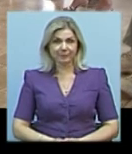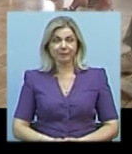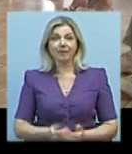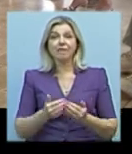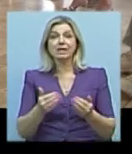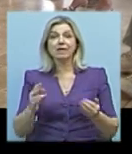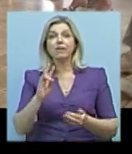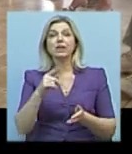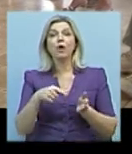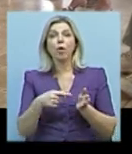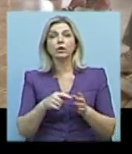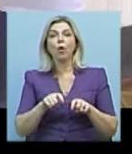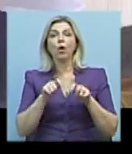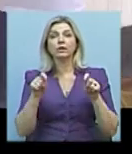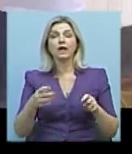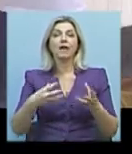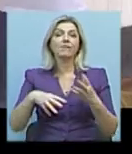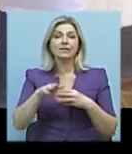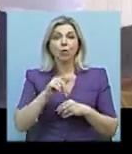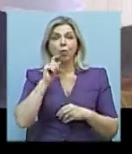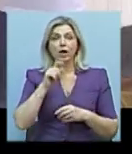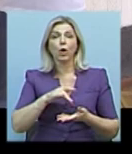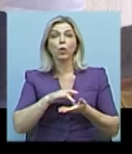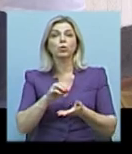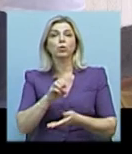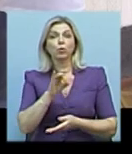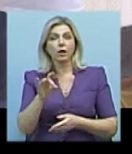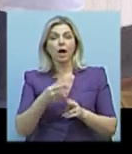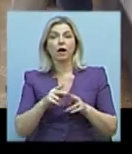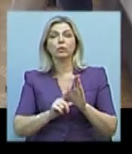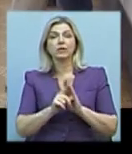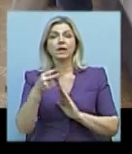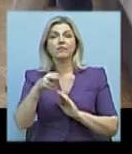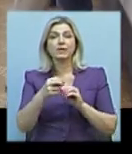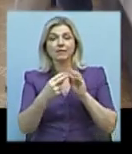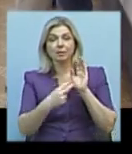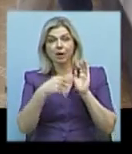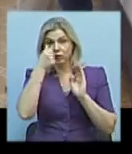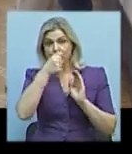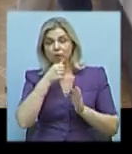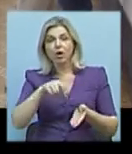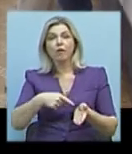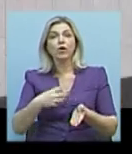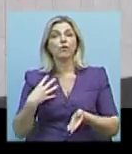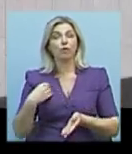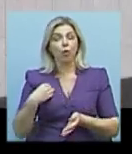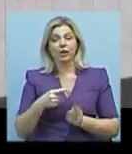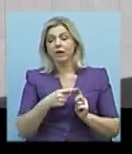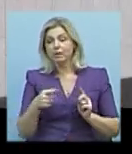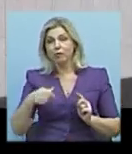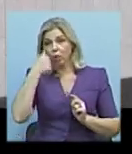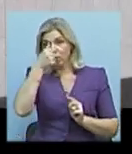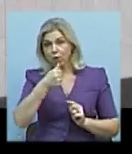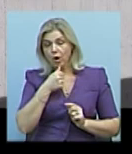Виставка в Миколаєві відкрилась в рамках всеукраїнського туру, який стартував у 2017 році у Львові. Протягом цього року